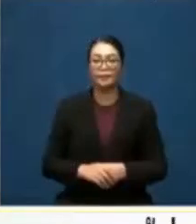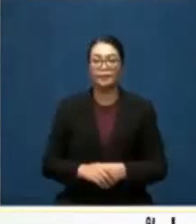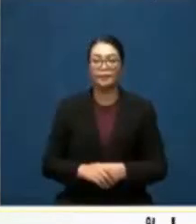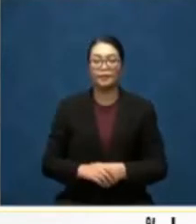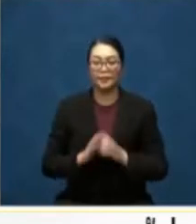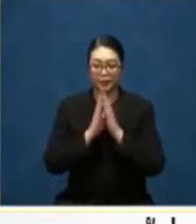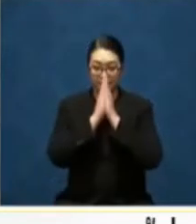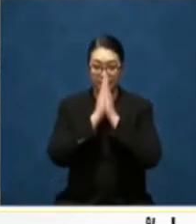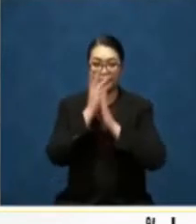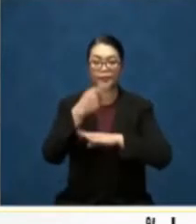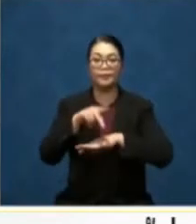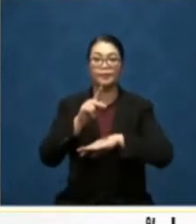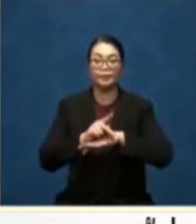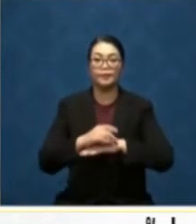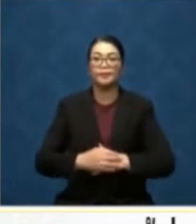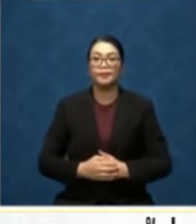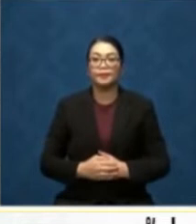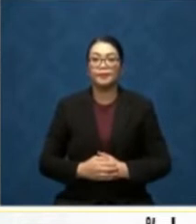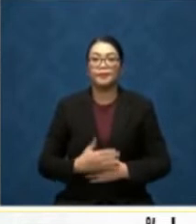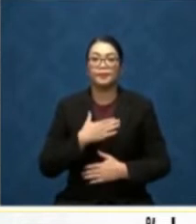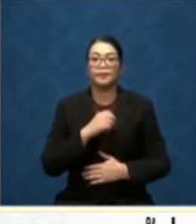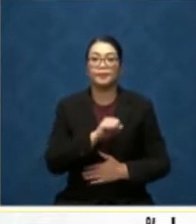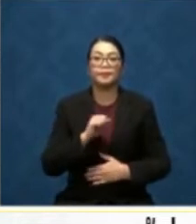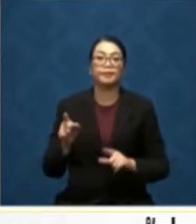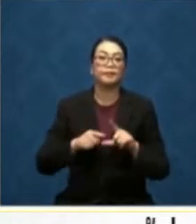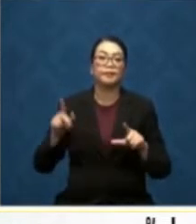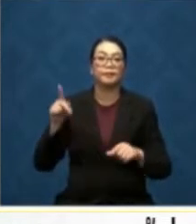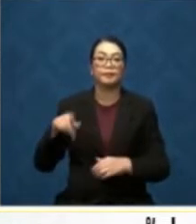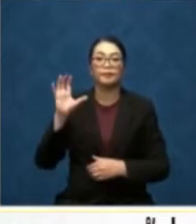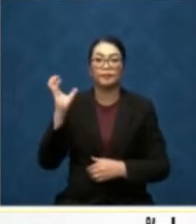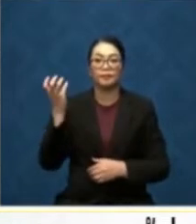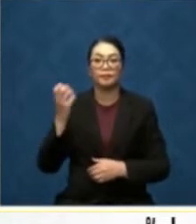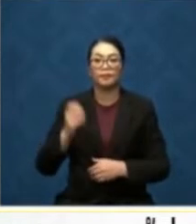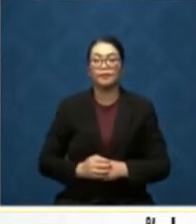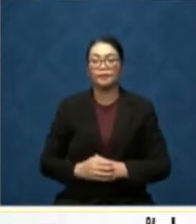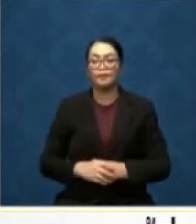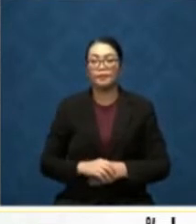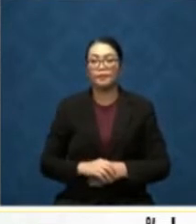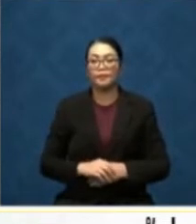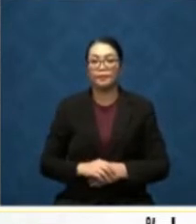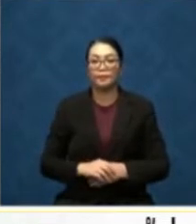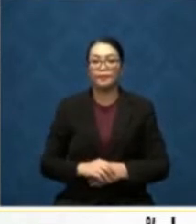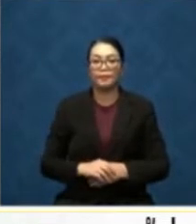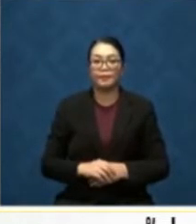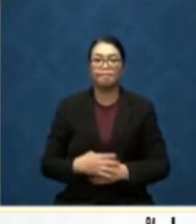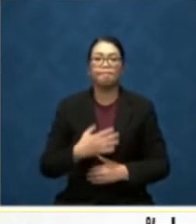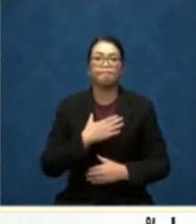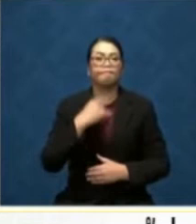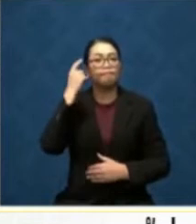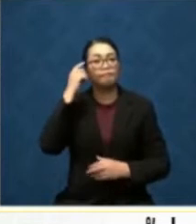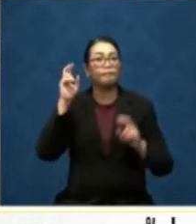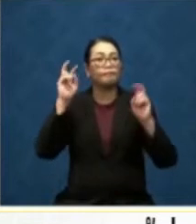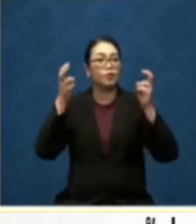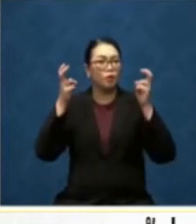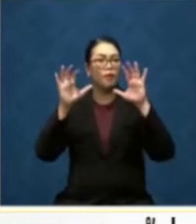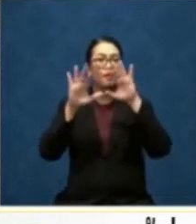เดี๋ยทานทที่โครบครั ผม ปฏิพระสันตฑฐา ขาวไล พิสเตนโลกครับก็คืวประเด็นมันจะค่อนข้างใ